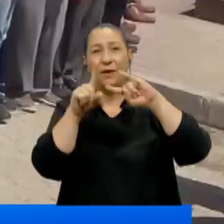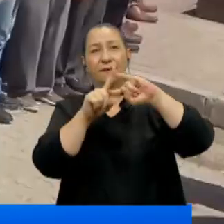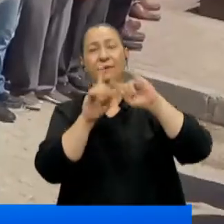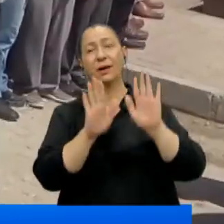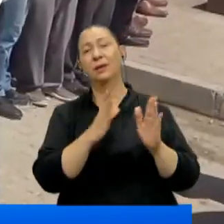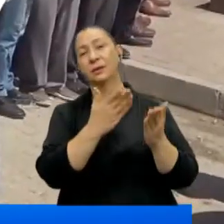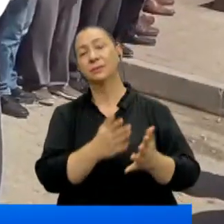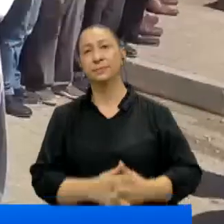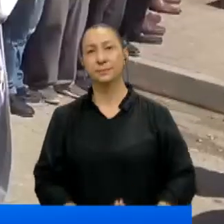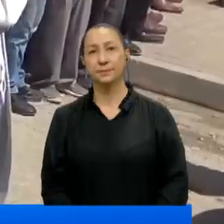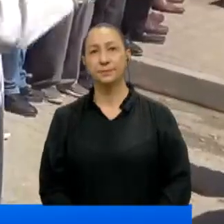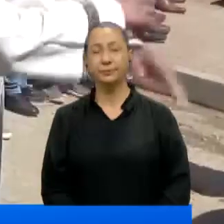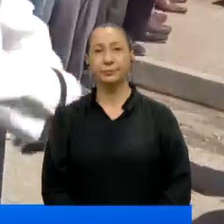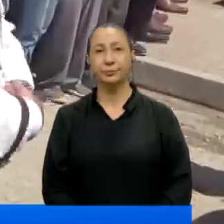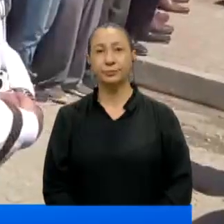kaldı.